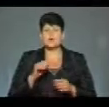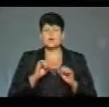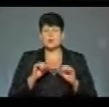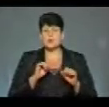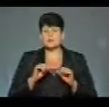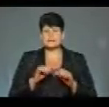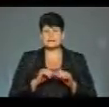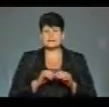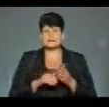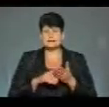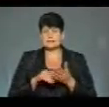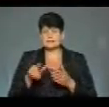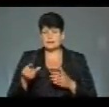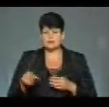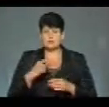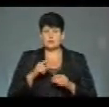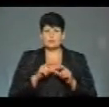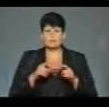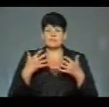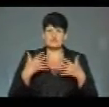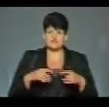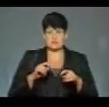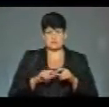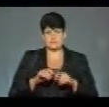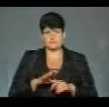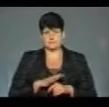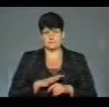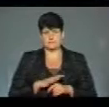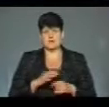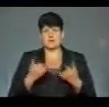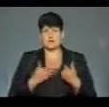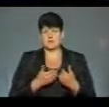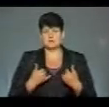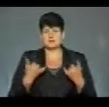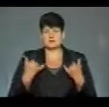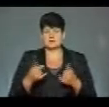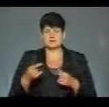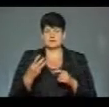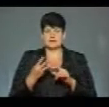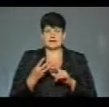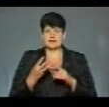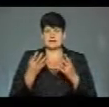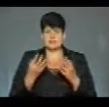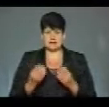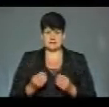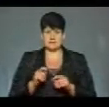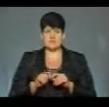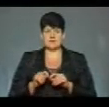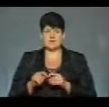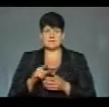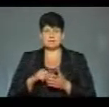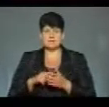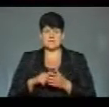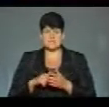Тетяна Шаповал розповідає про об'єкти, які вже перевірили. Ми сьогодні в Тернополі вже третій день перевіряємо місто